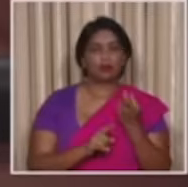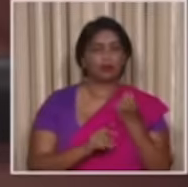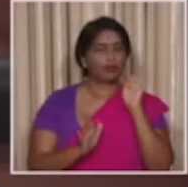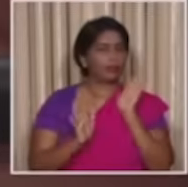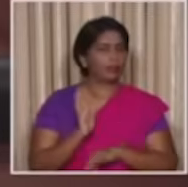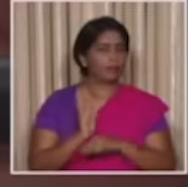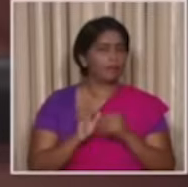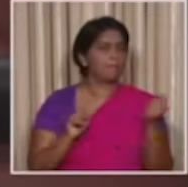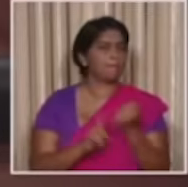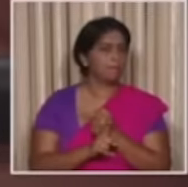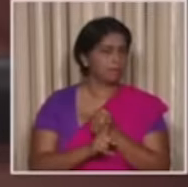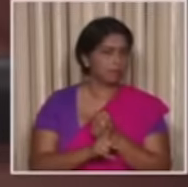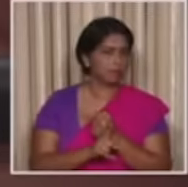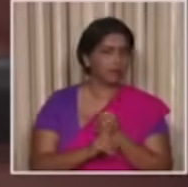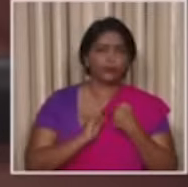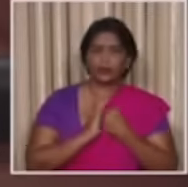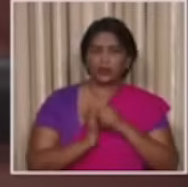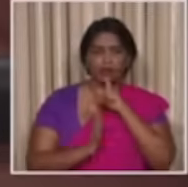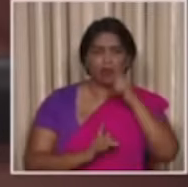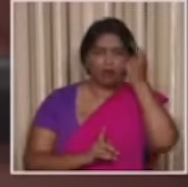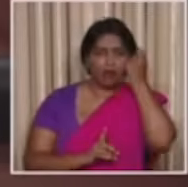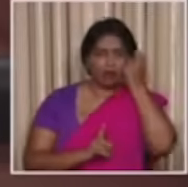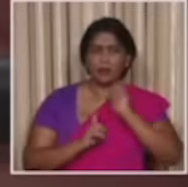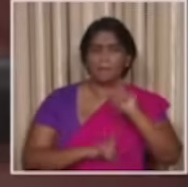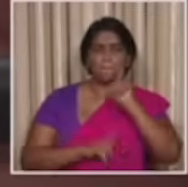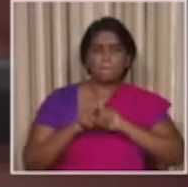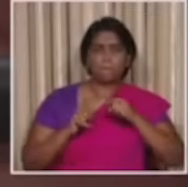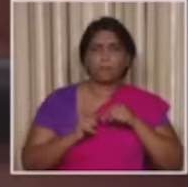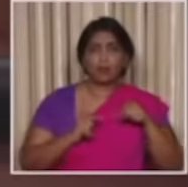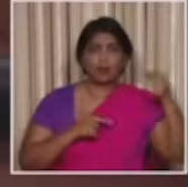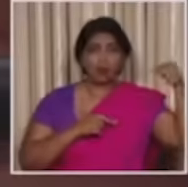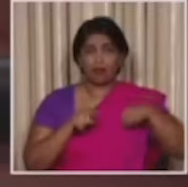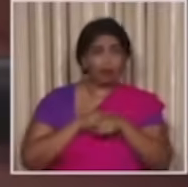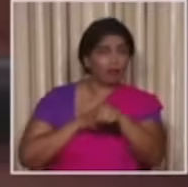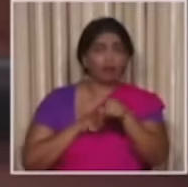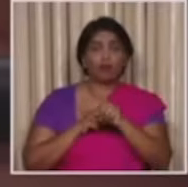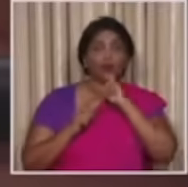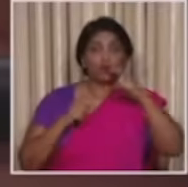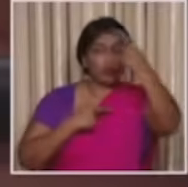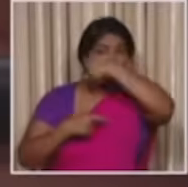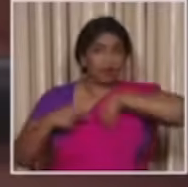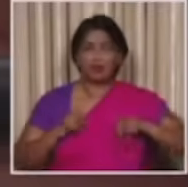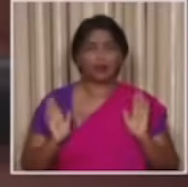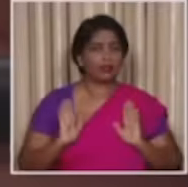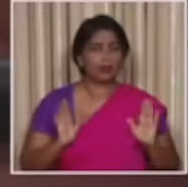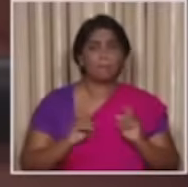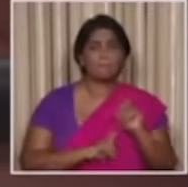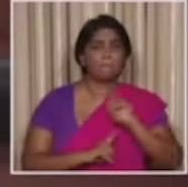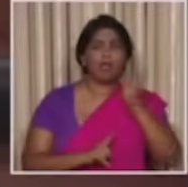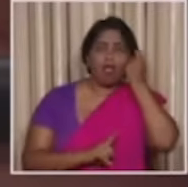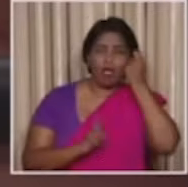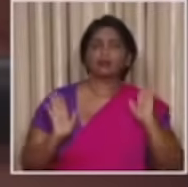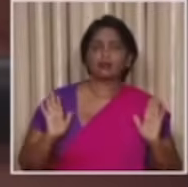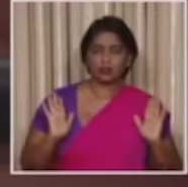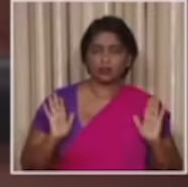වලට බලපෑම් කරන ගරු කතානායකතුනි, මේ යෝජනාව පාර්ලිමේන්තුව රාපු යෝජනාවක් නෙවෙයි. මේ අධිකරණය රාපු යෝජනාවක් නෙවෙයි, පාර්ලිමේන්තුව රාපු